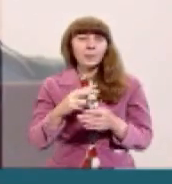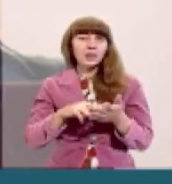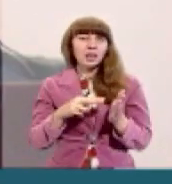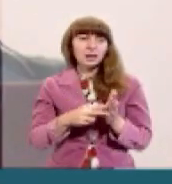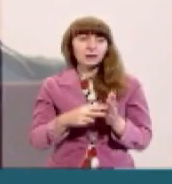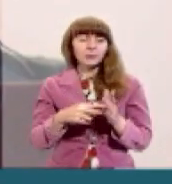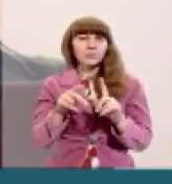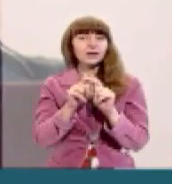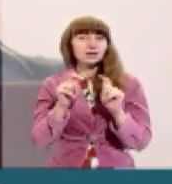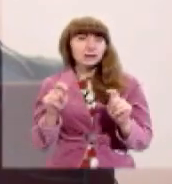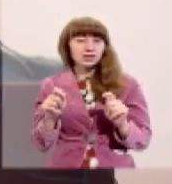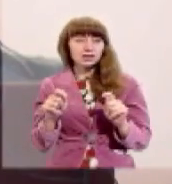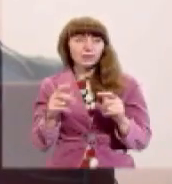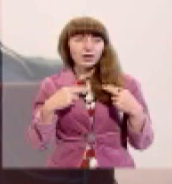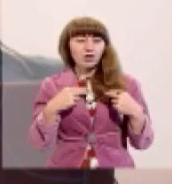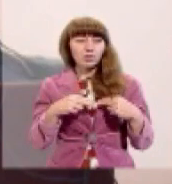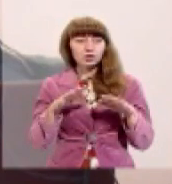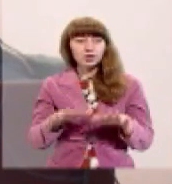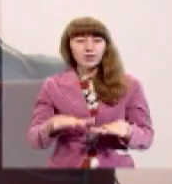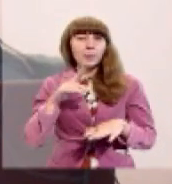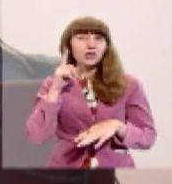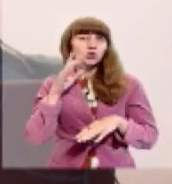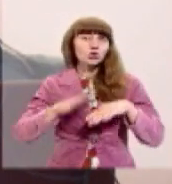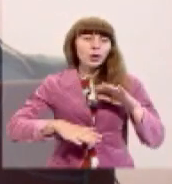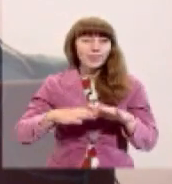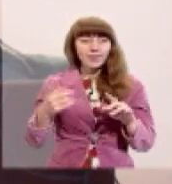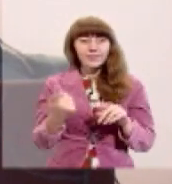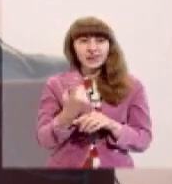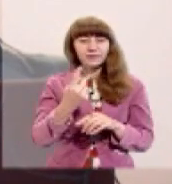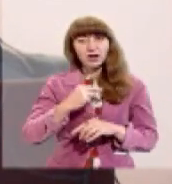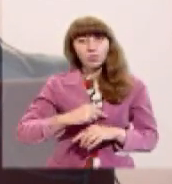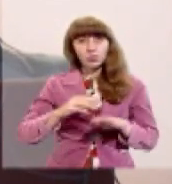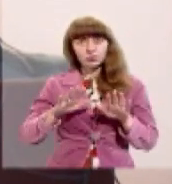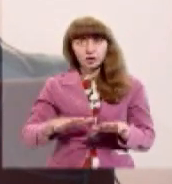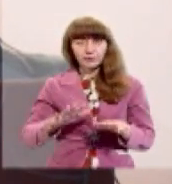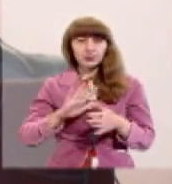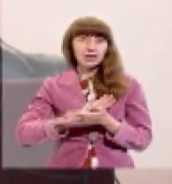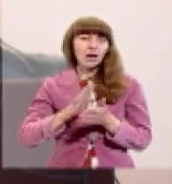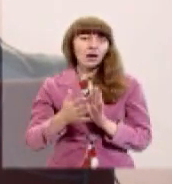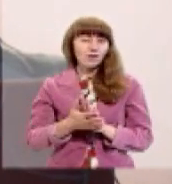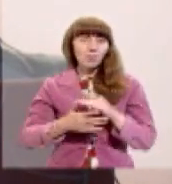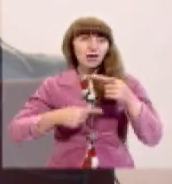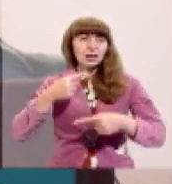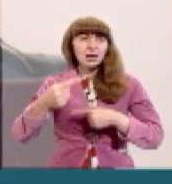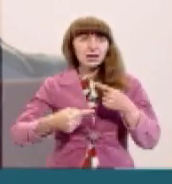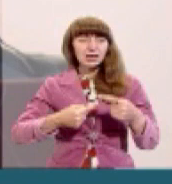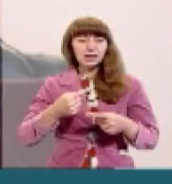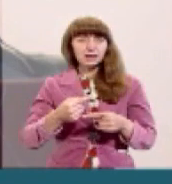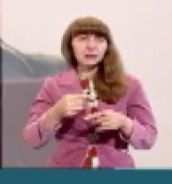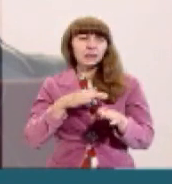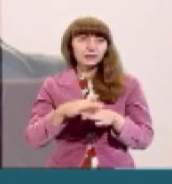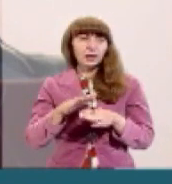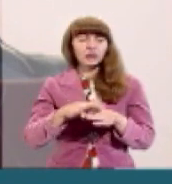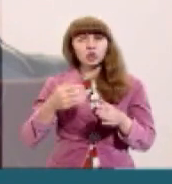показатели по созданию рабочих мест в рамках проектов Молодежная практика первые рабочие места контракт поколений находится на исполнении